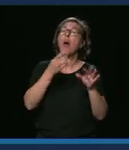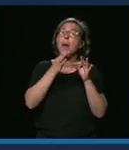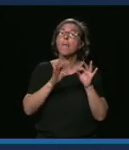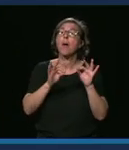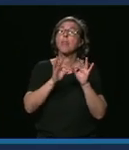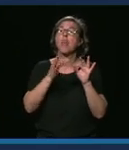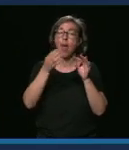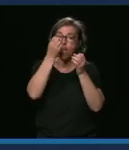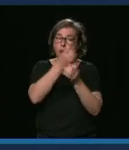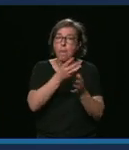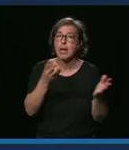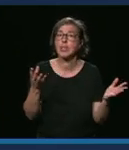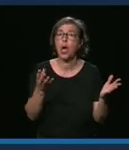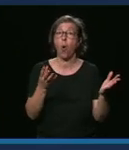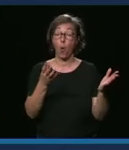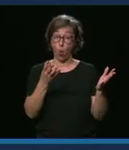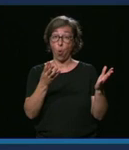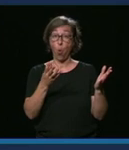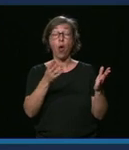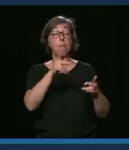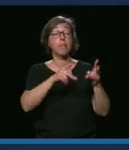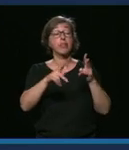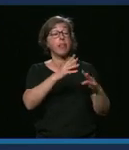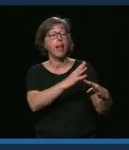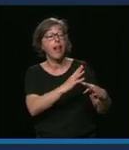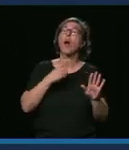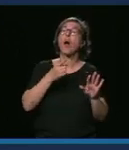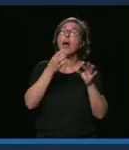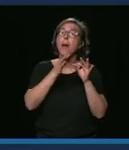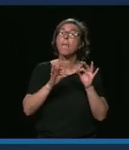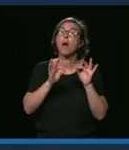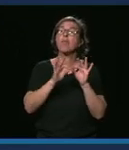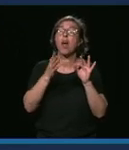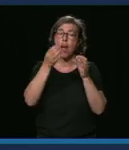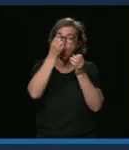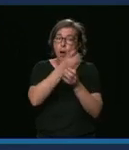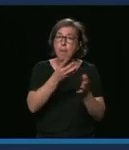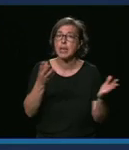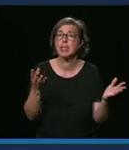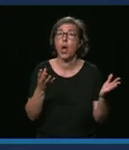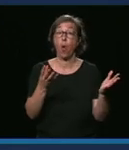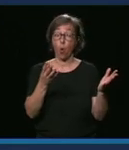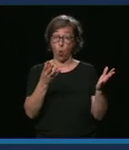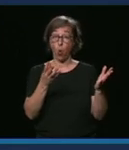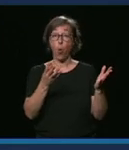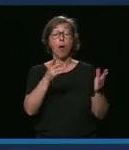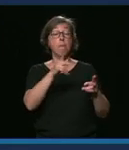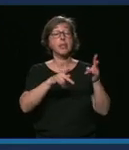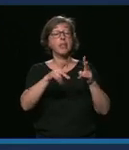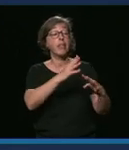enlever. Aux usagers par toutes sortes de mesures et non de leur en enlever. Aux usagers par toutes sortes de